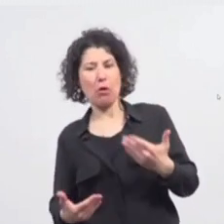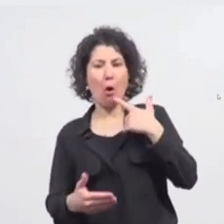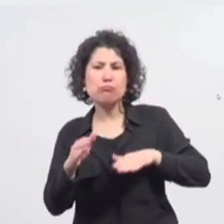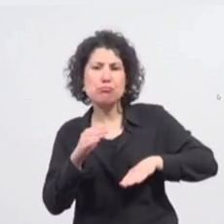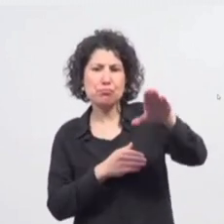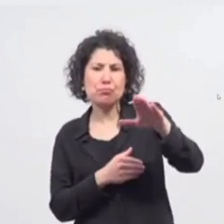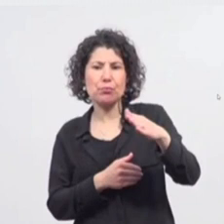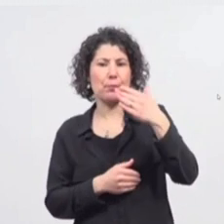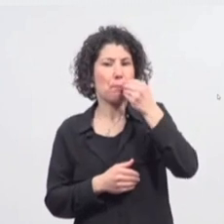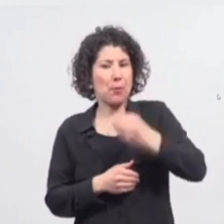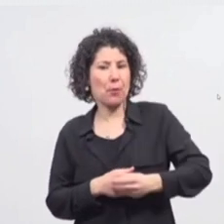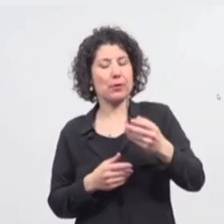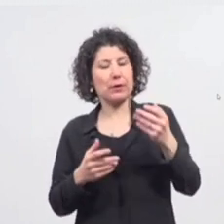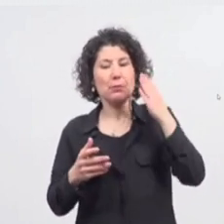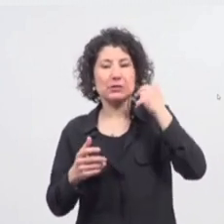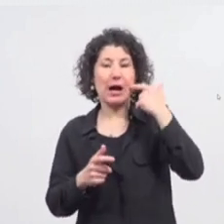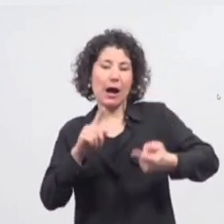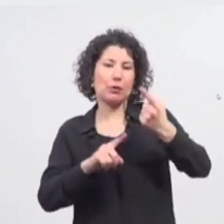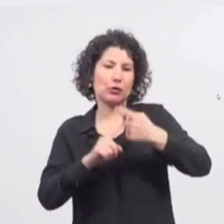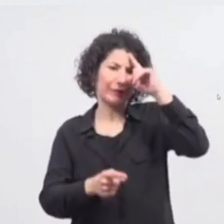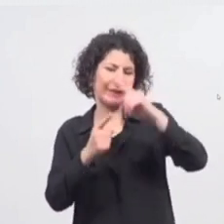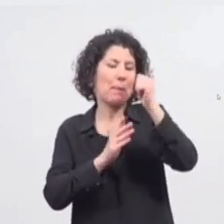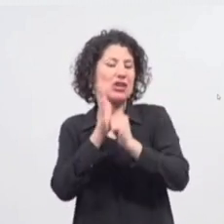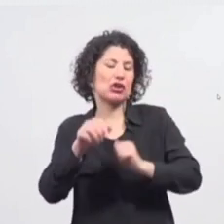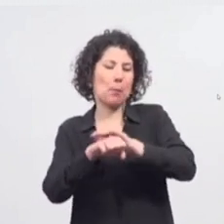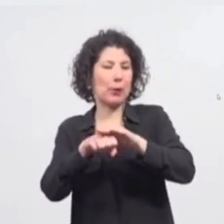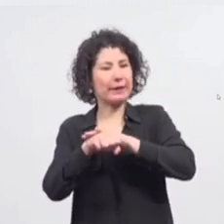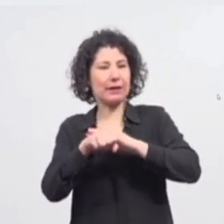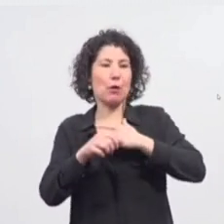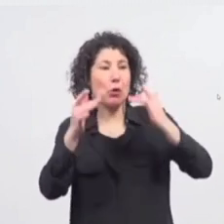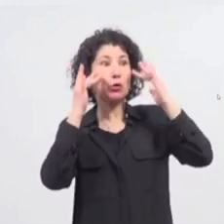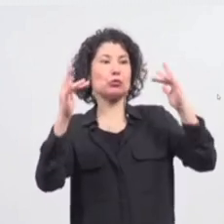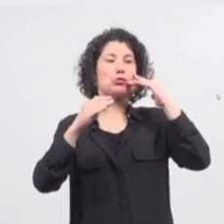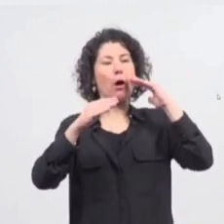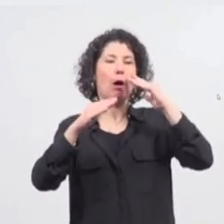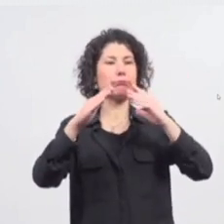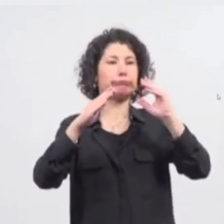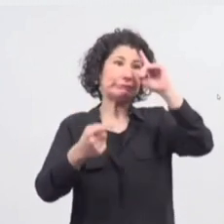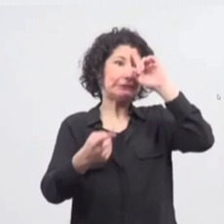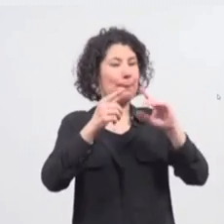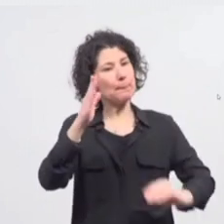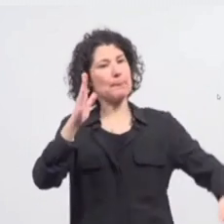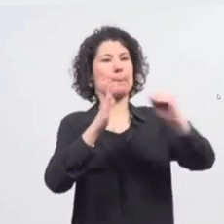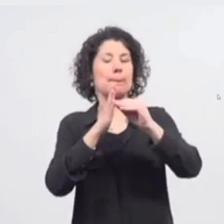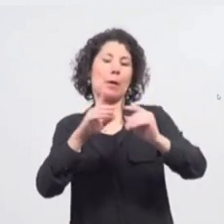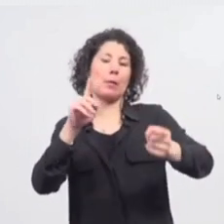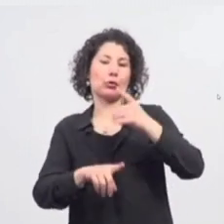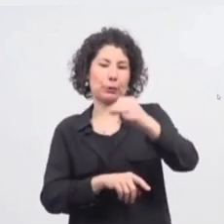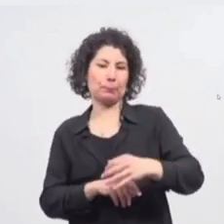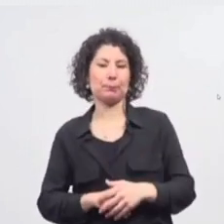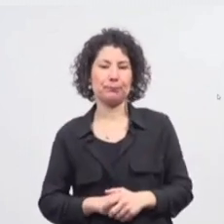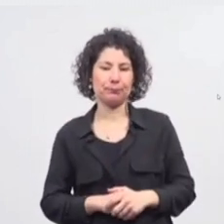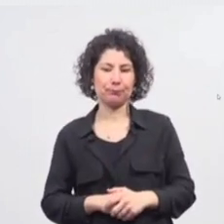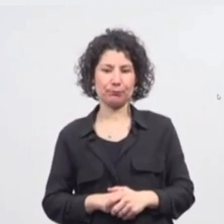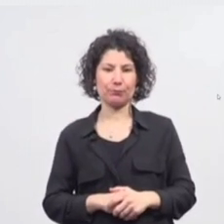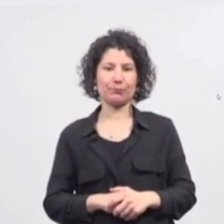qu'on continue à suivre maintenant la mise en œuvre et le contenu qui sera donné à ces nouveaux instruments.